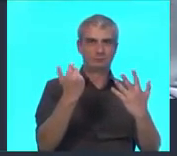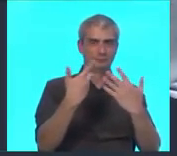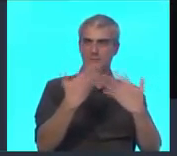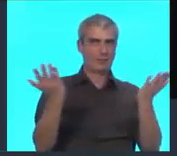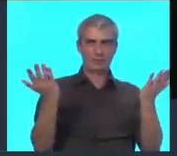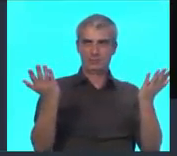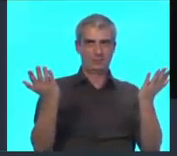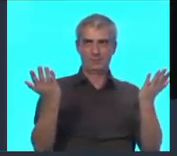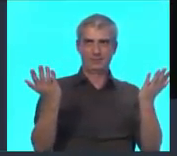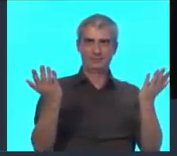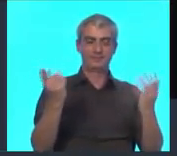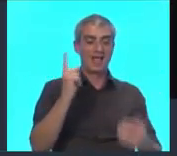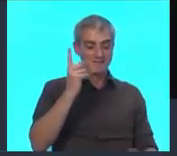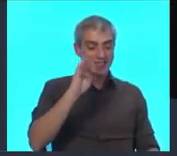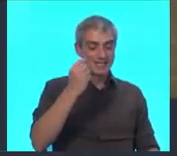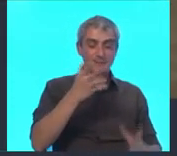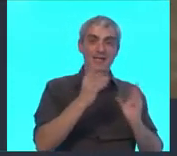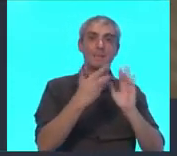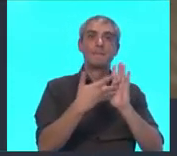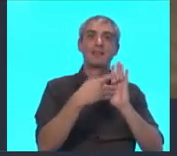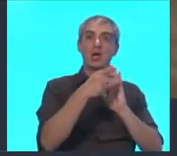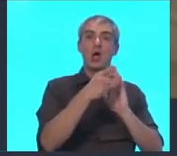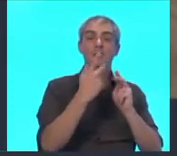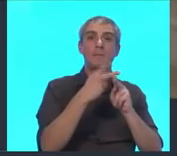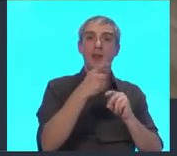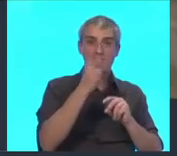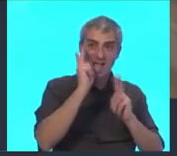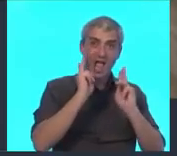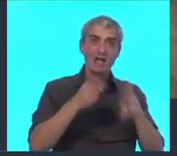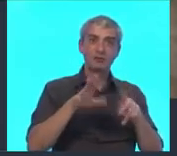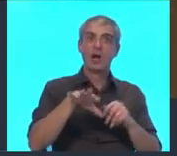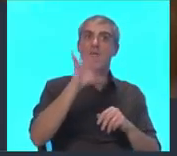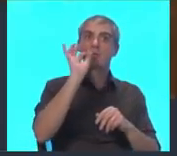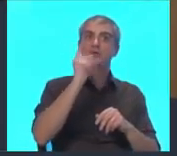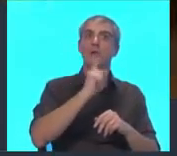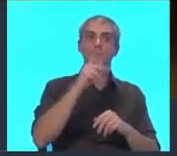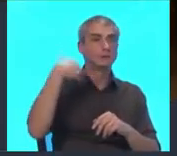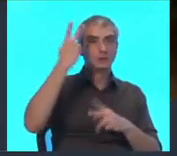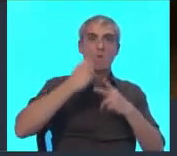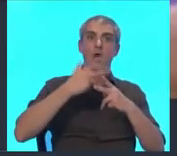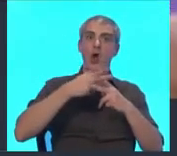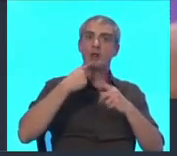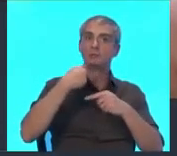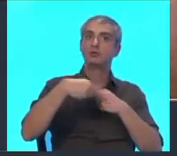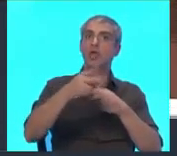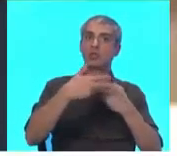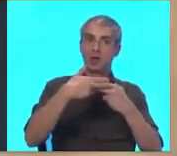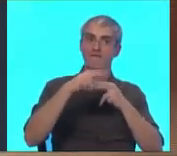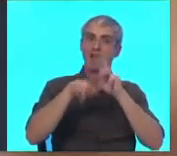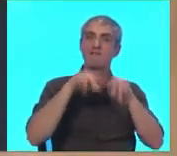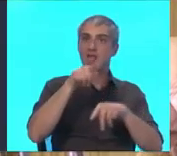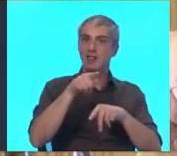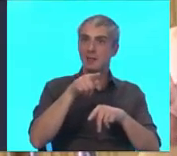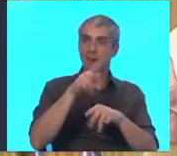לא קיים. אבל אם בעזרת הבדיקות האלה בלבד, יהיה אפשר למצוא את אלה שיחלו בשנה הקרובה ולטפל בהם כך